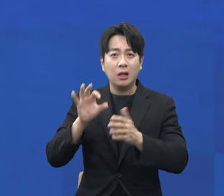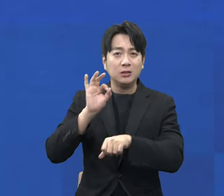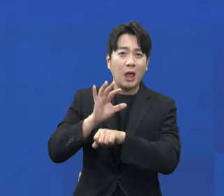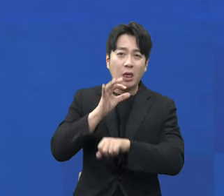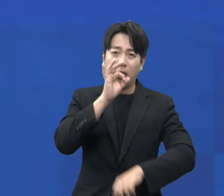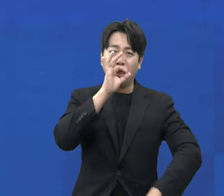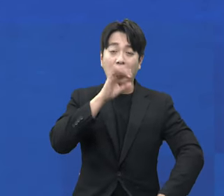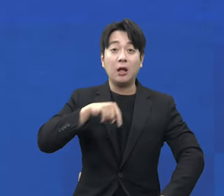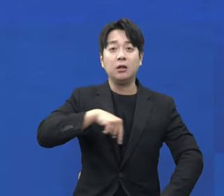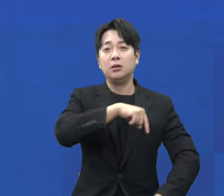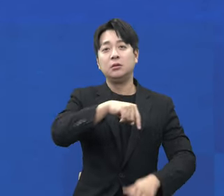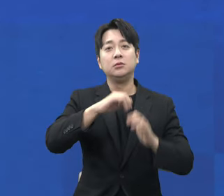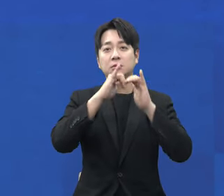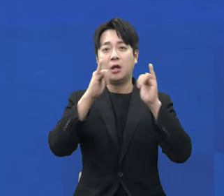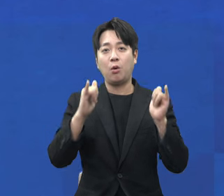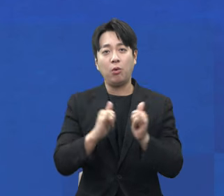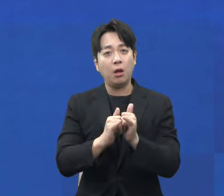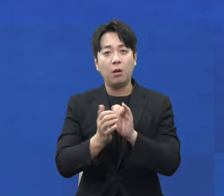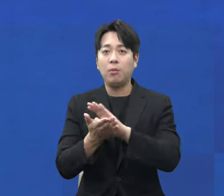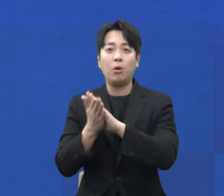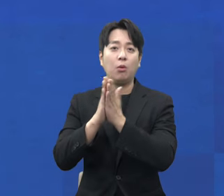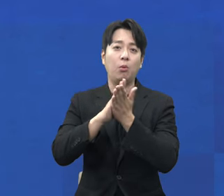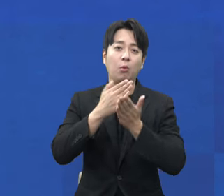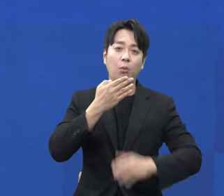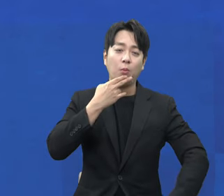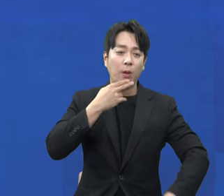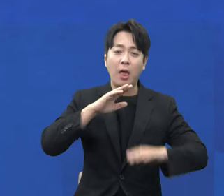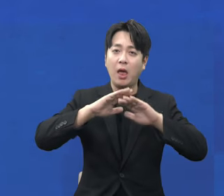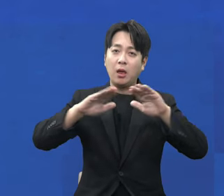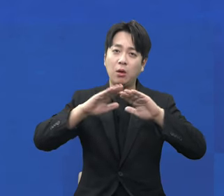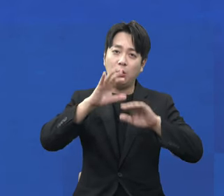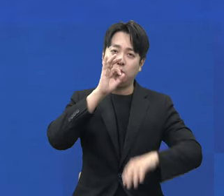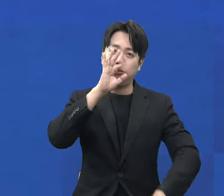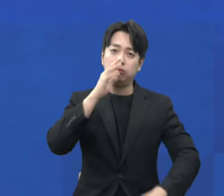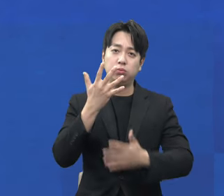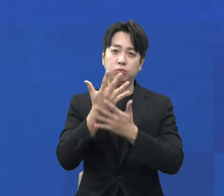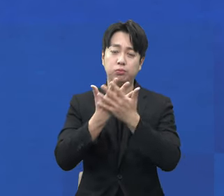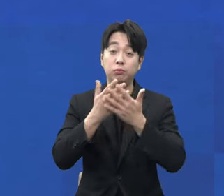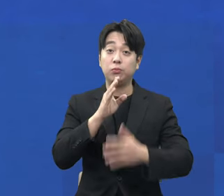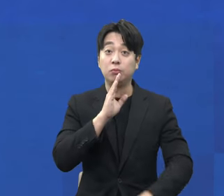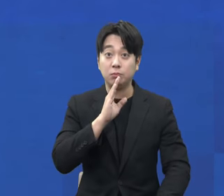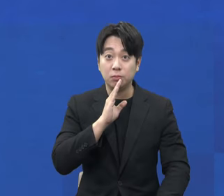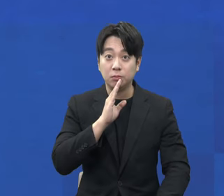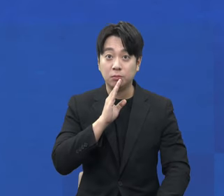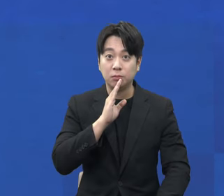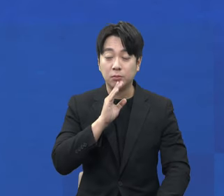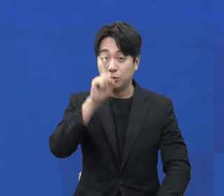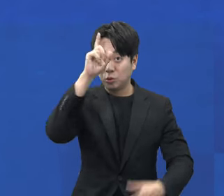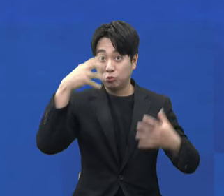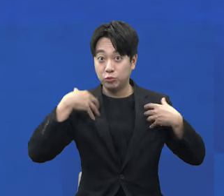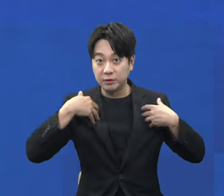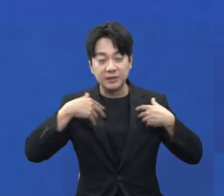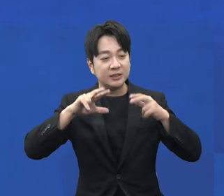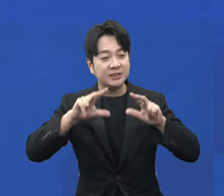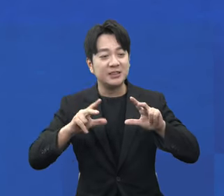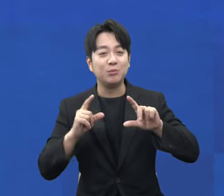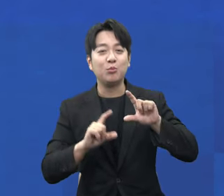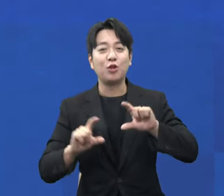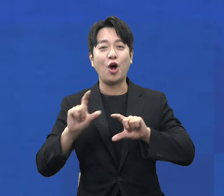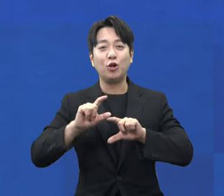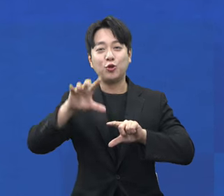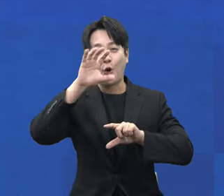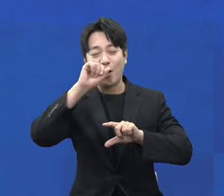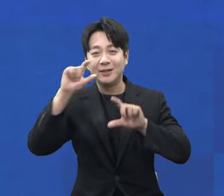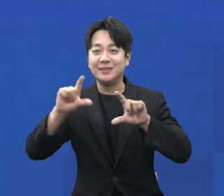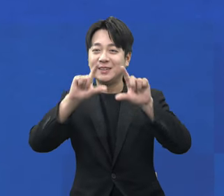않습니다. 정부는 청년들에게 지금보다 나은 삶이라고 약속했지만 우리의 삶은 더 나아지지